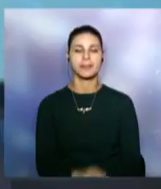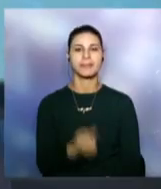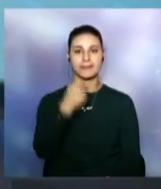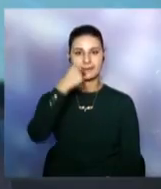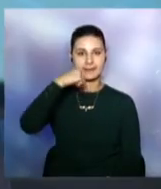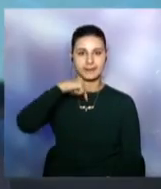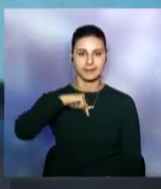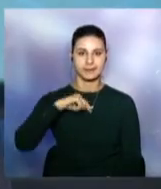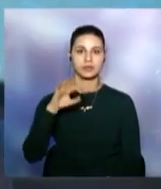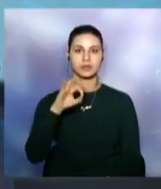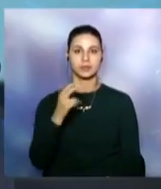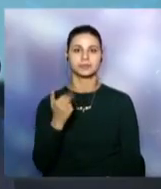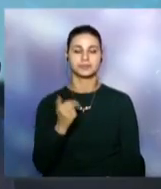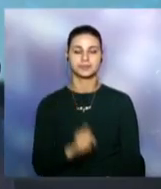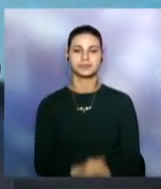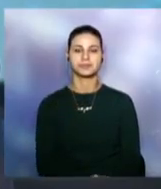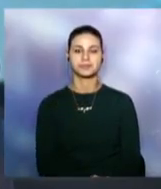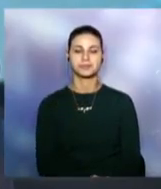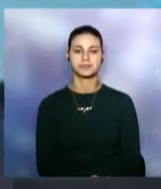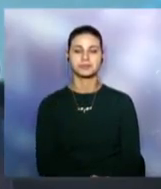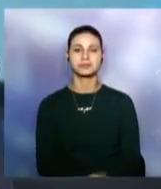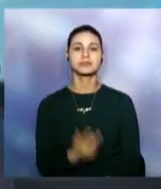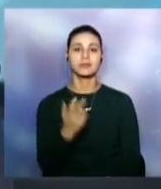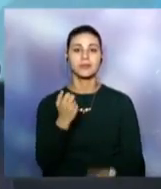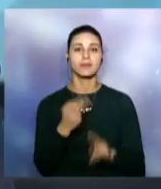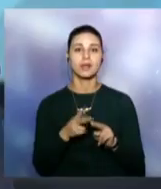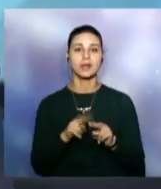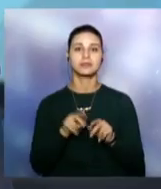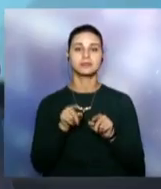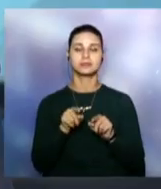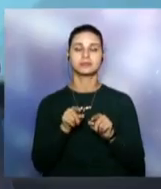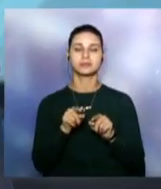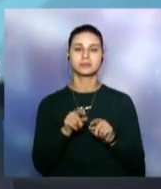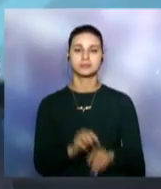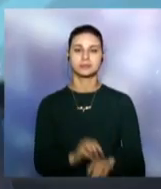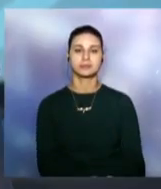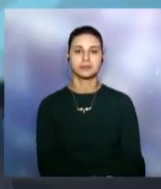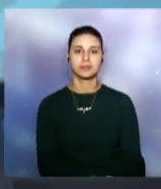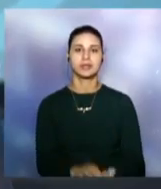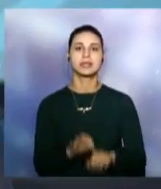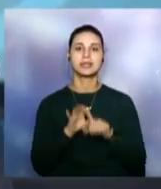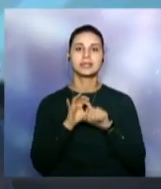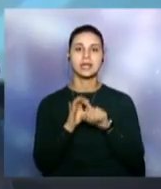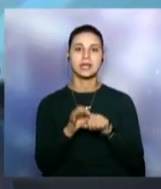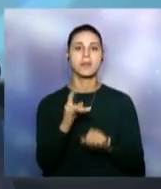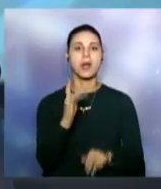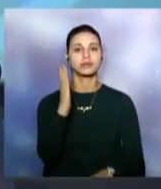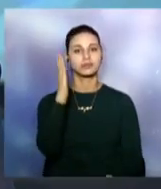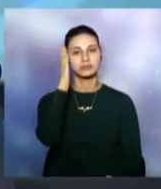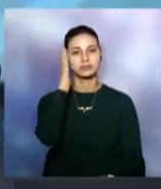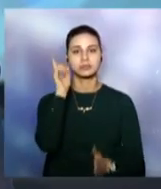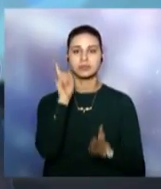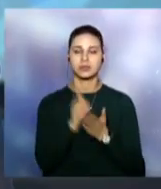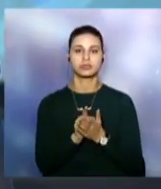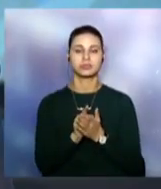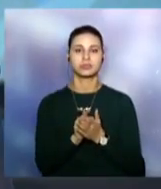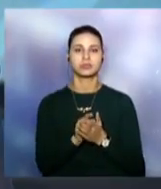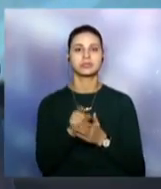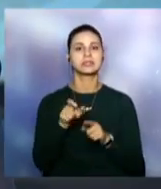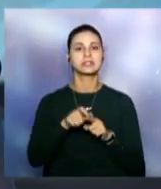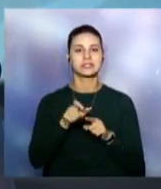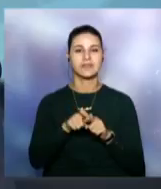ფიბროენდოსკოპიაზე ვსაუბრობ. ესე იგი რა თქმა უნდა ეს მანიპულაცია ტერდება სედაციის ქვეშ. ანუ ეს